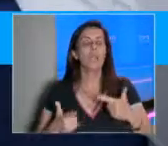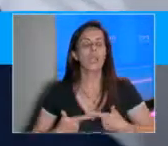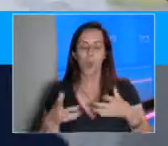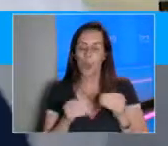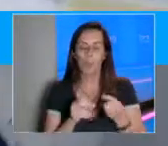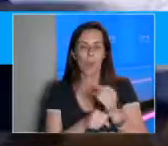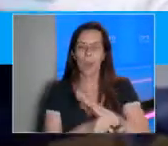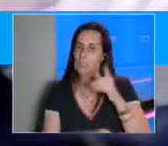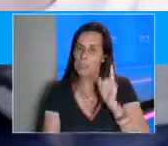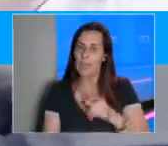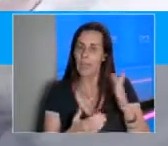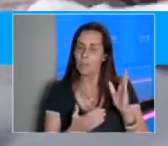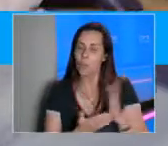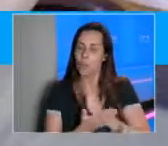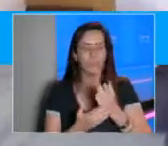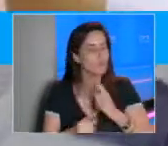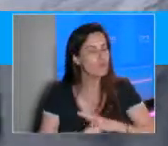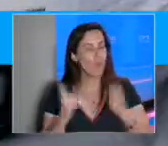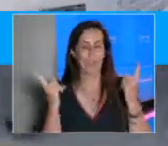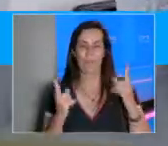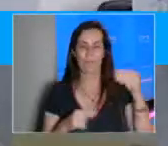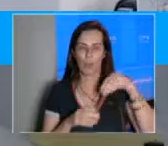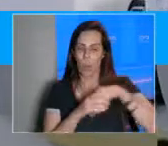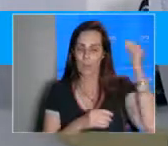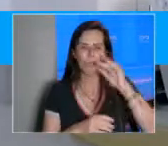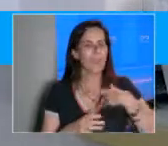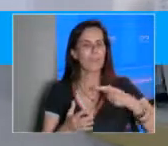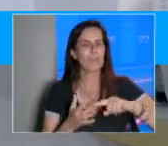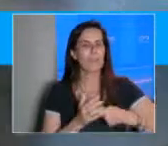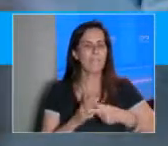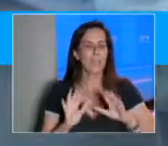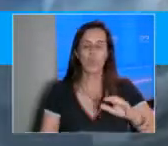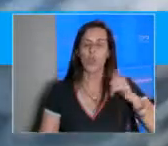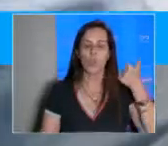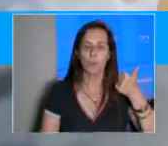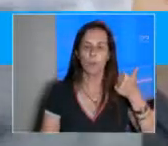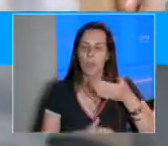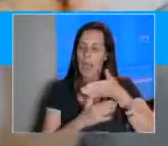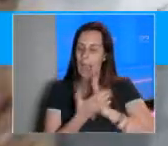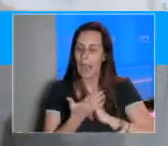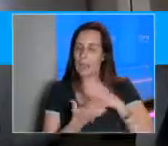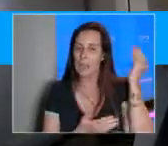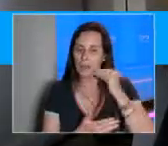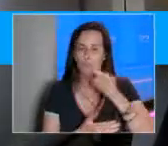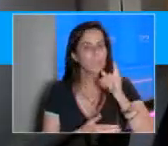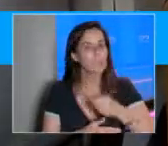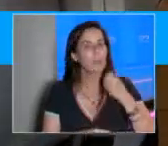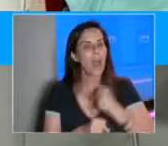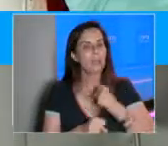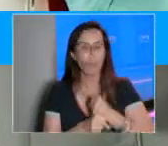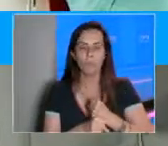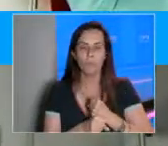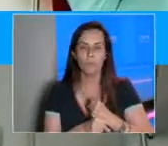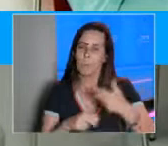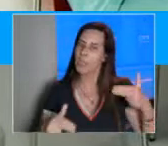עם הקורונה, צריך להיערך אחרת במערכת. ומה הכוונה? קודם כל, חלק מהלימודים צריכים להיות